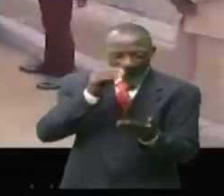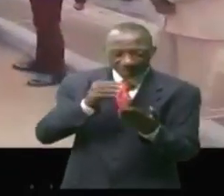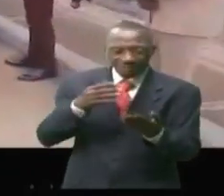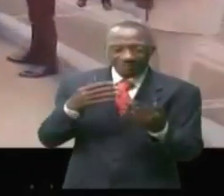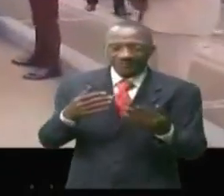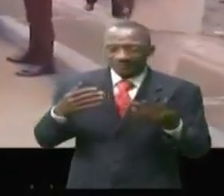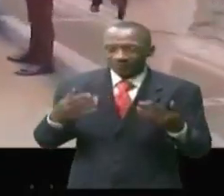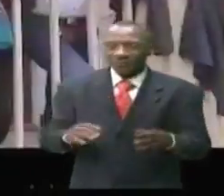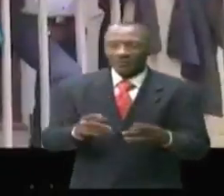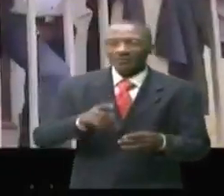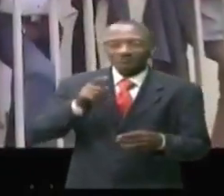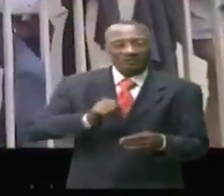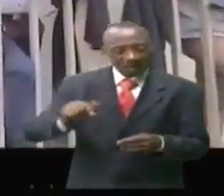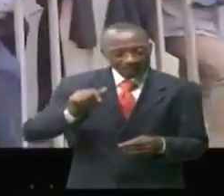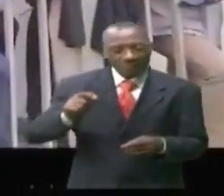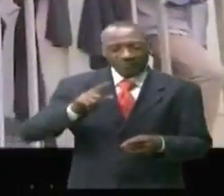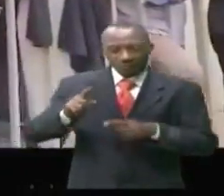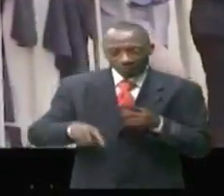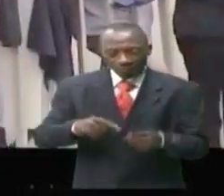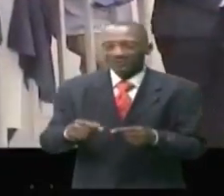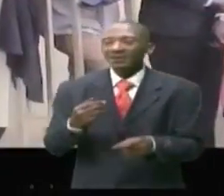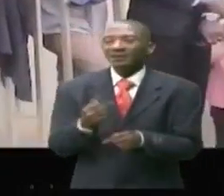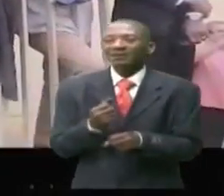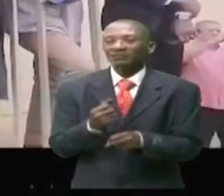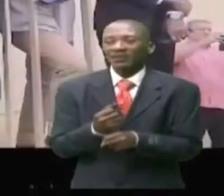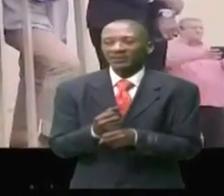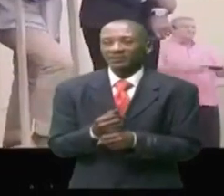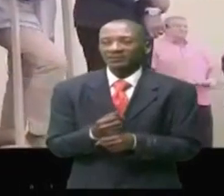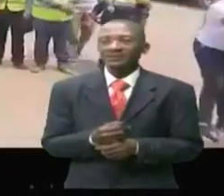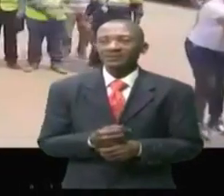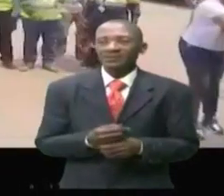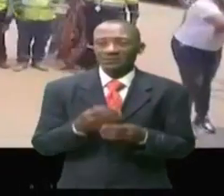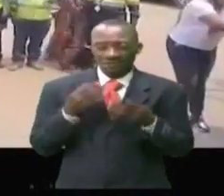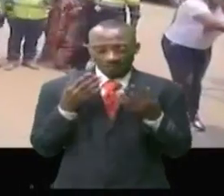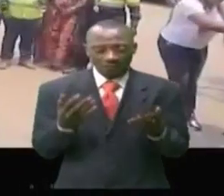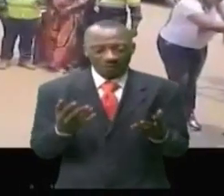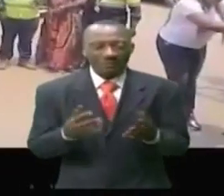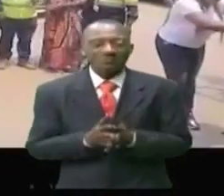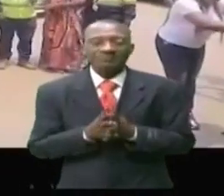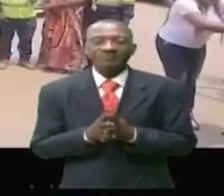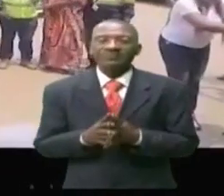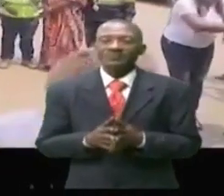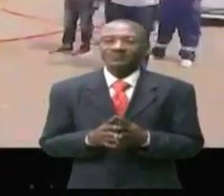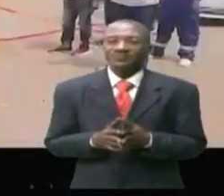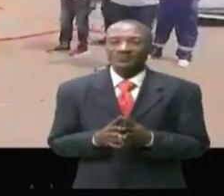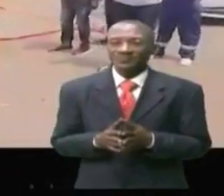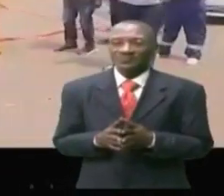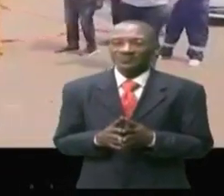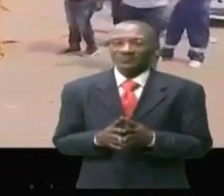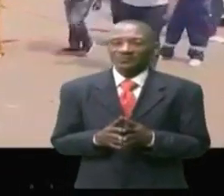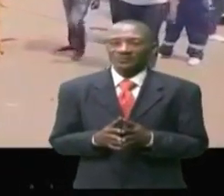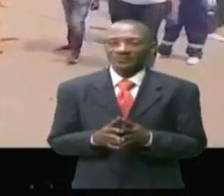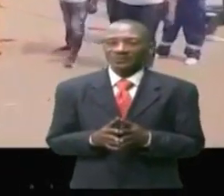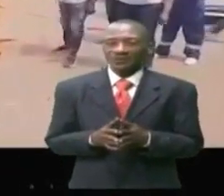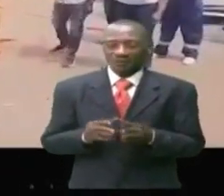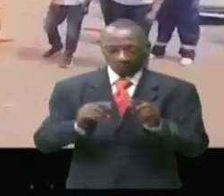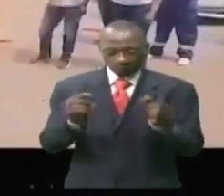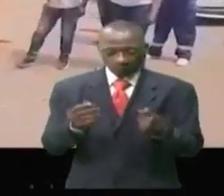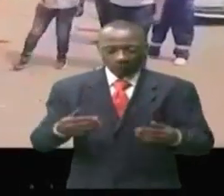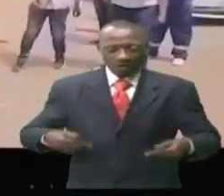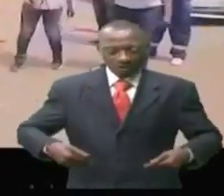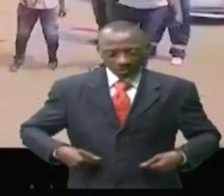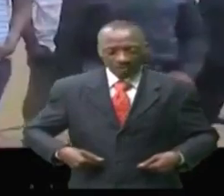de la part des agents. L'INPP au Katanga s'applique à doter à la population des engins de haute